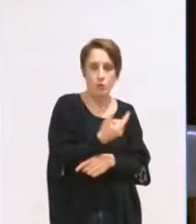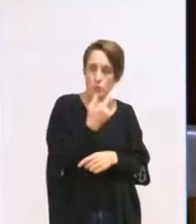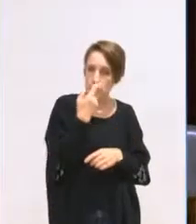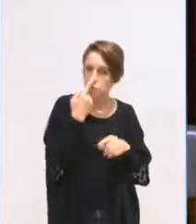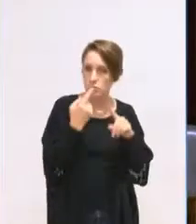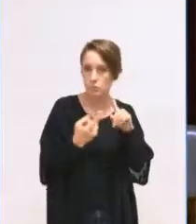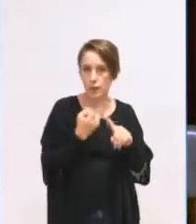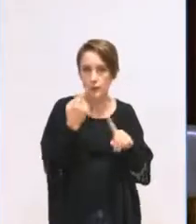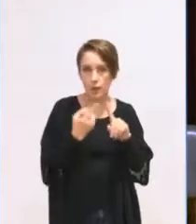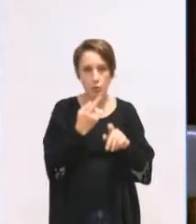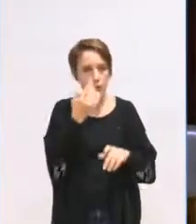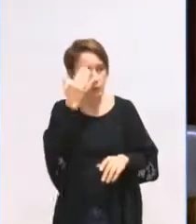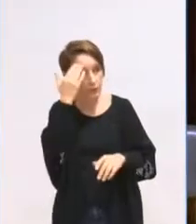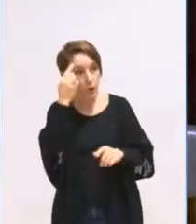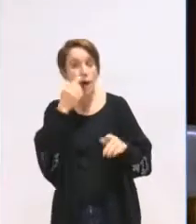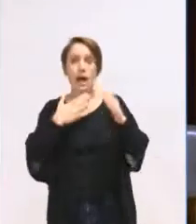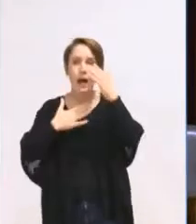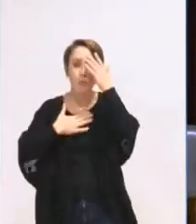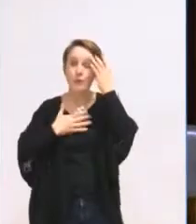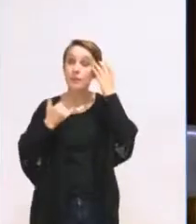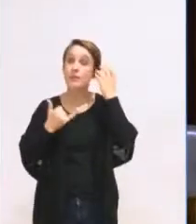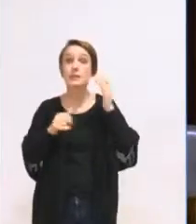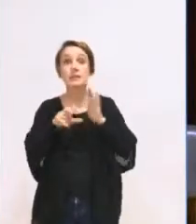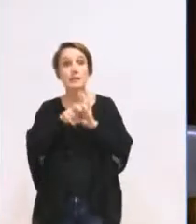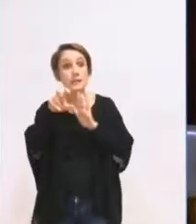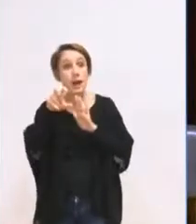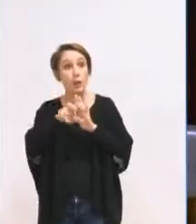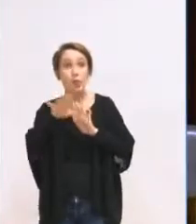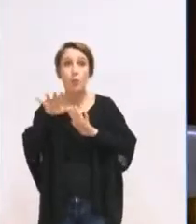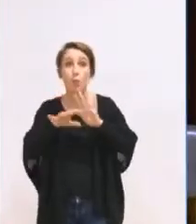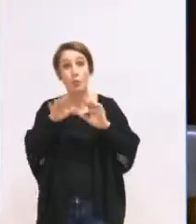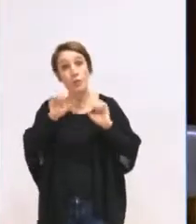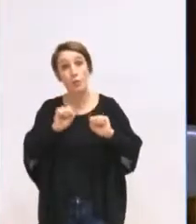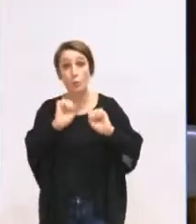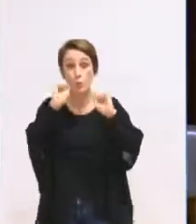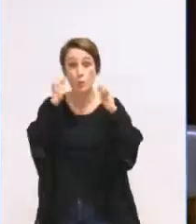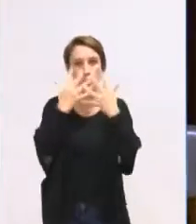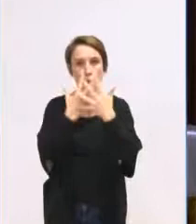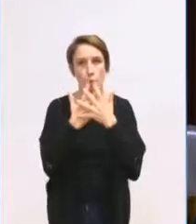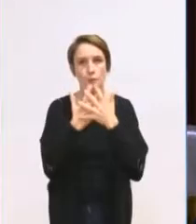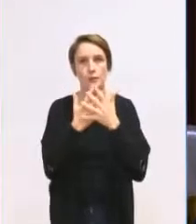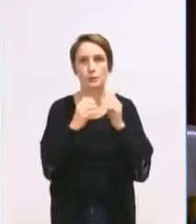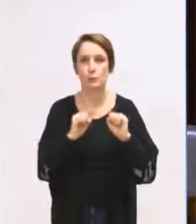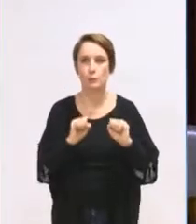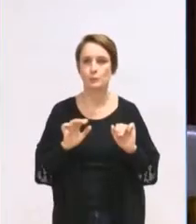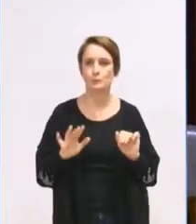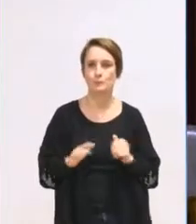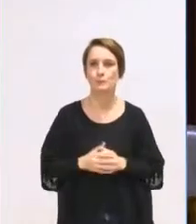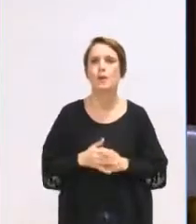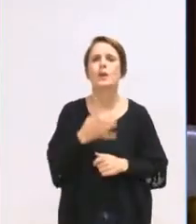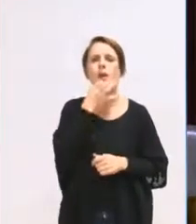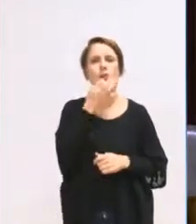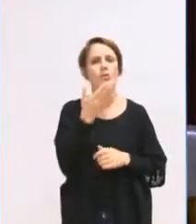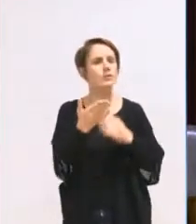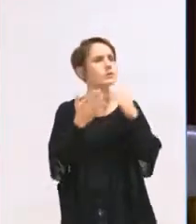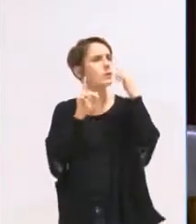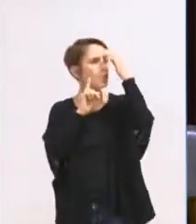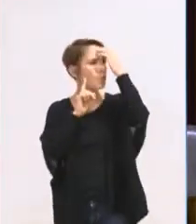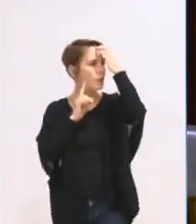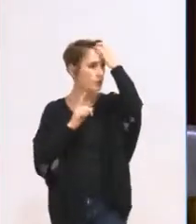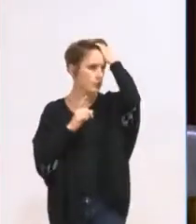que, étant donné la sociologie grenobloise, on pourrait avoir une surprise assez forte de ce côté-là. Si je dis cela, c'est parce que le danger, il n'est pas